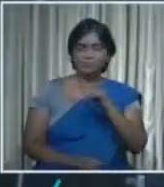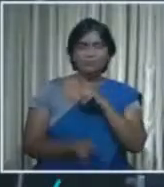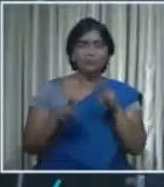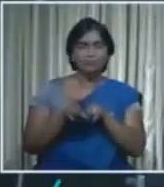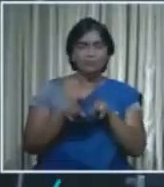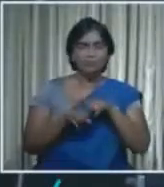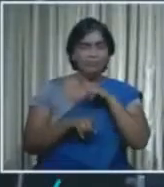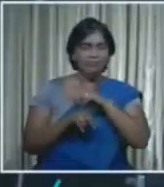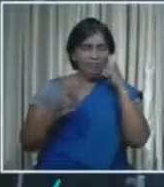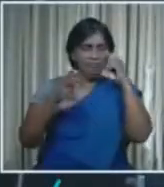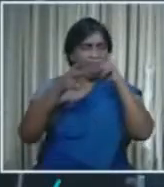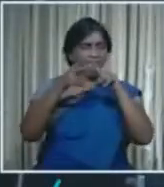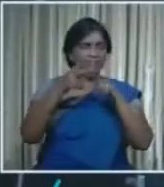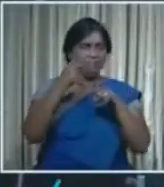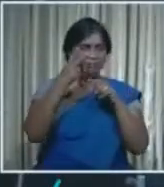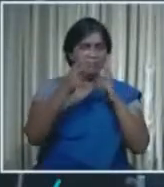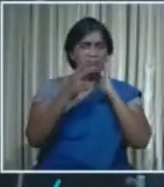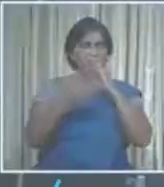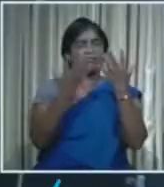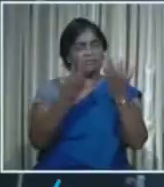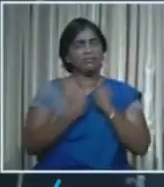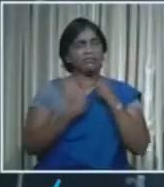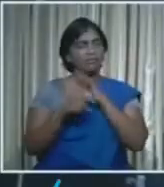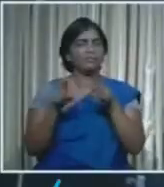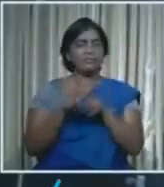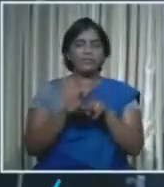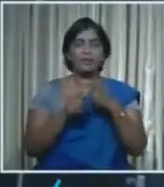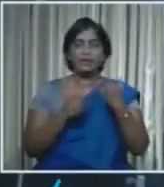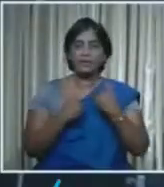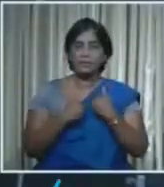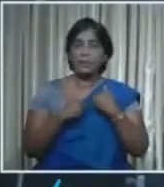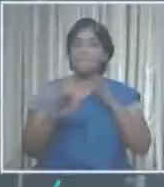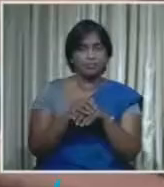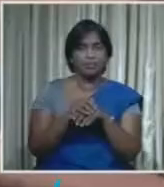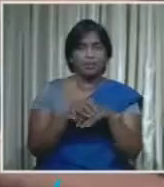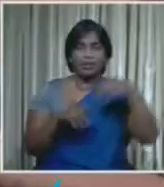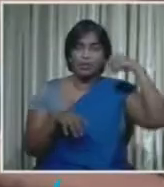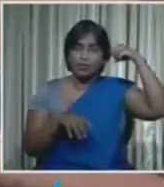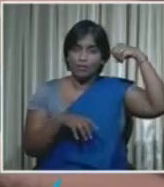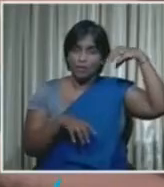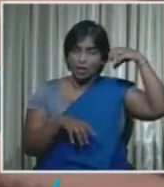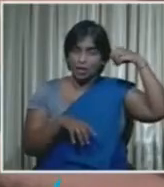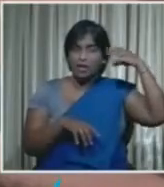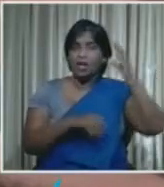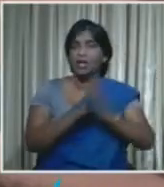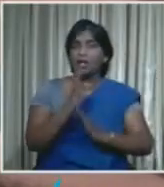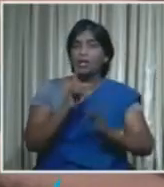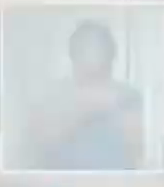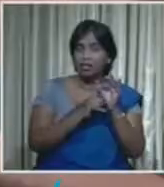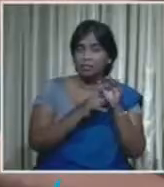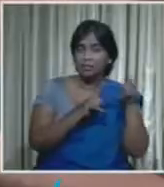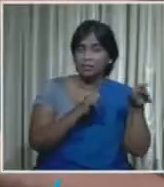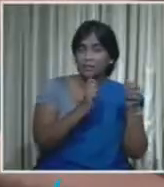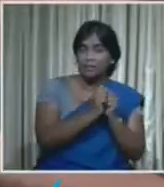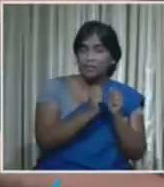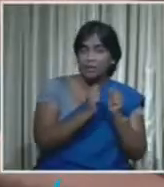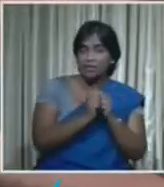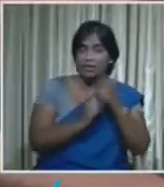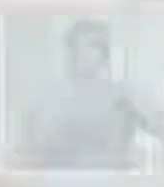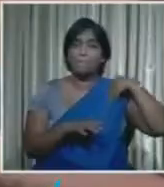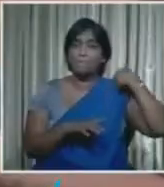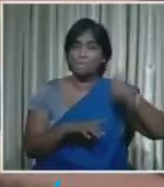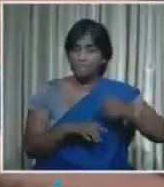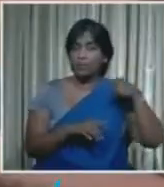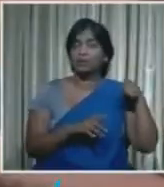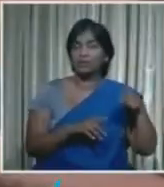මේ අංශ දෙකටම විදේශ ආයෝජන අවශ්‍යයි. අපේ පාලනේ තියාගෙන විදුලි බල ඇමතිතුමා කරන වැඩේ දන්නේ නෑ. බලශක්තිය ඇමතිතුමා කරන